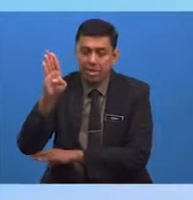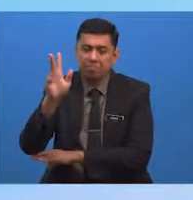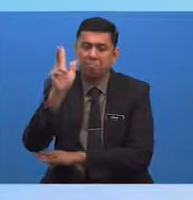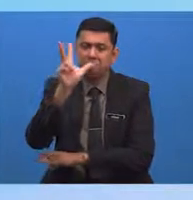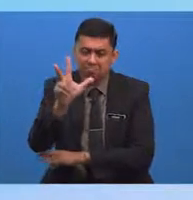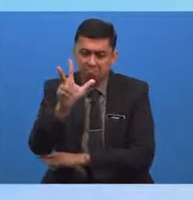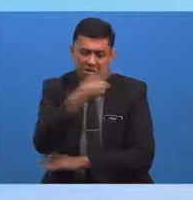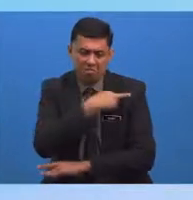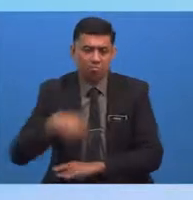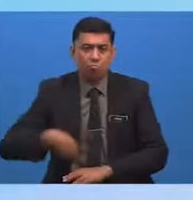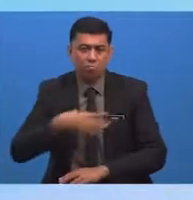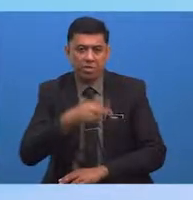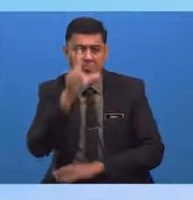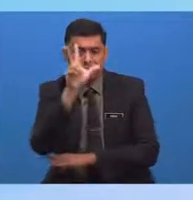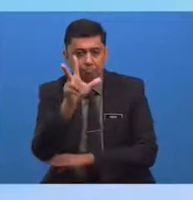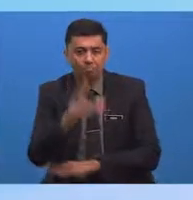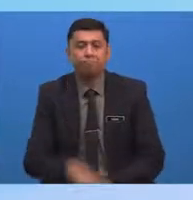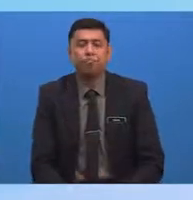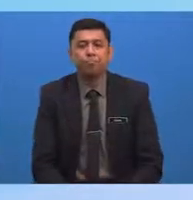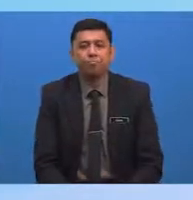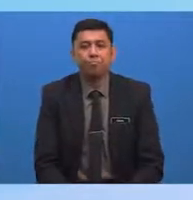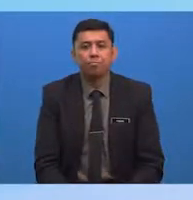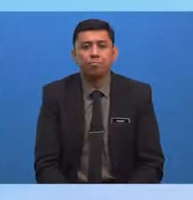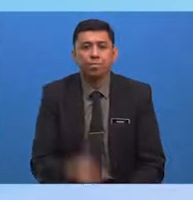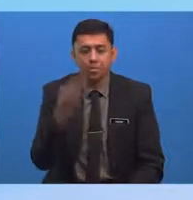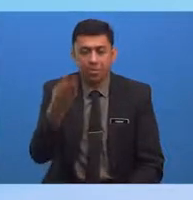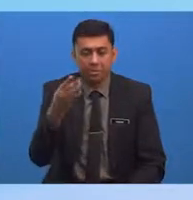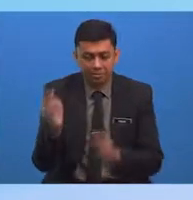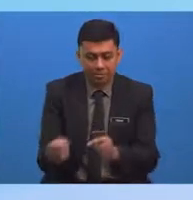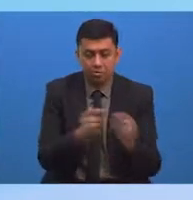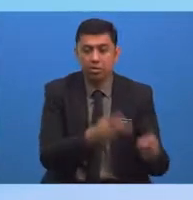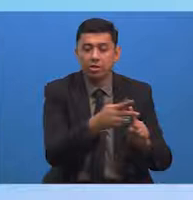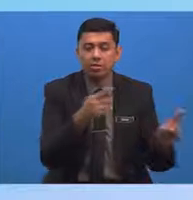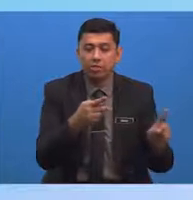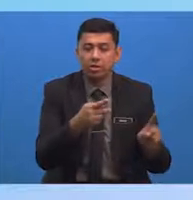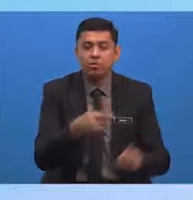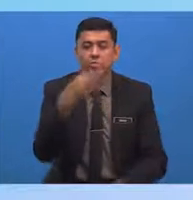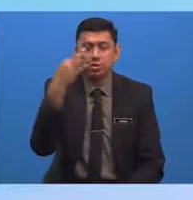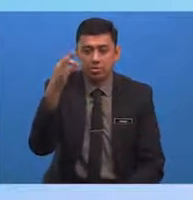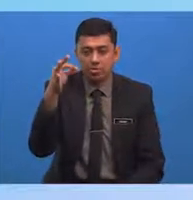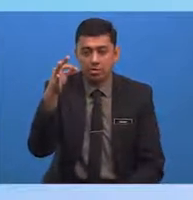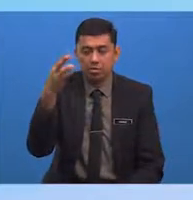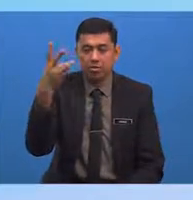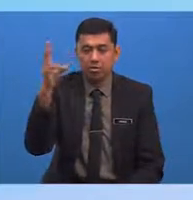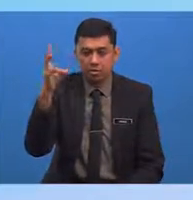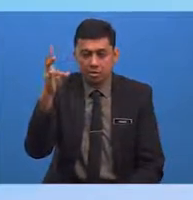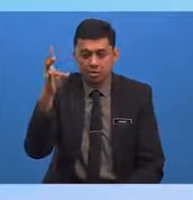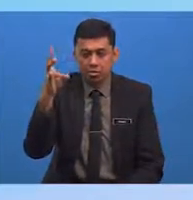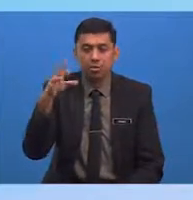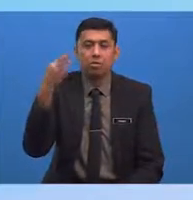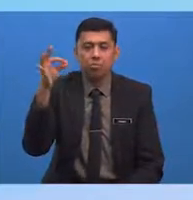ketiga menggantikan Charles Brooke. Beliau mentadbir Sarawak dari tahun 1917